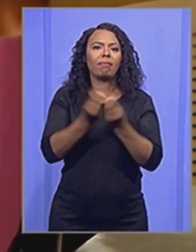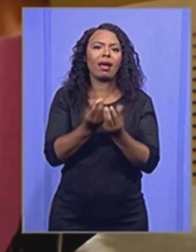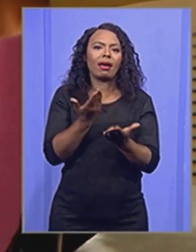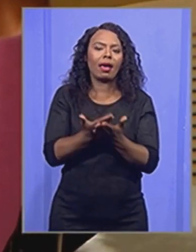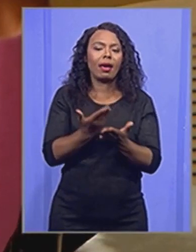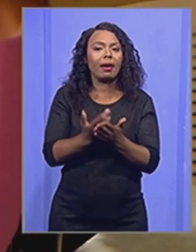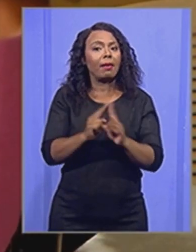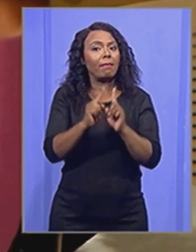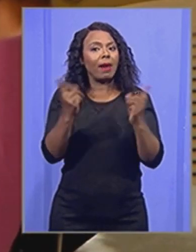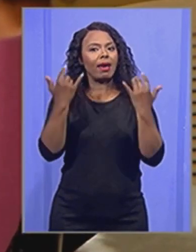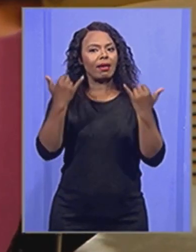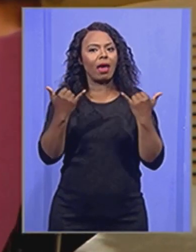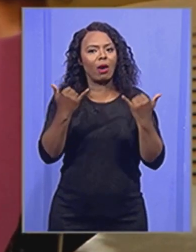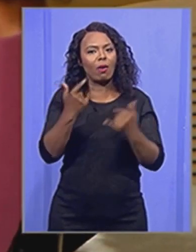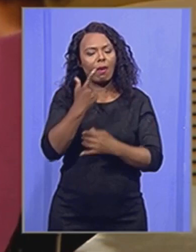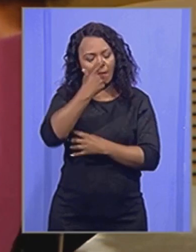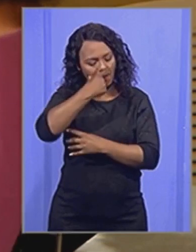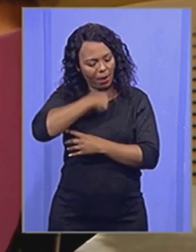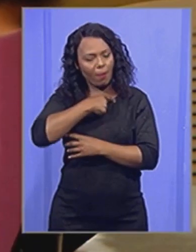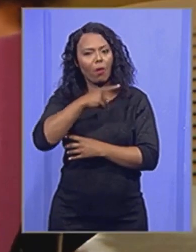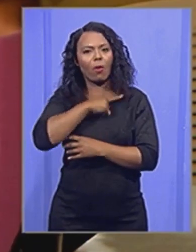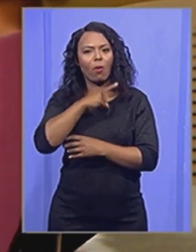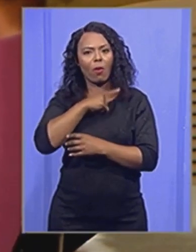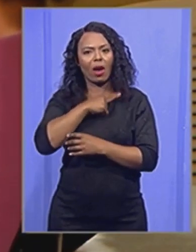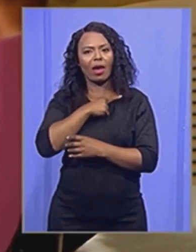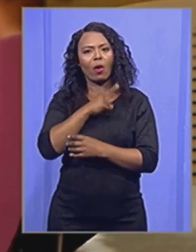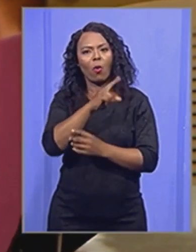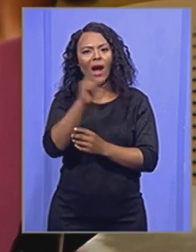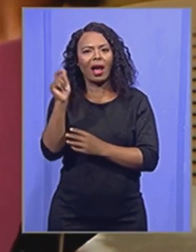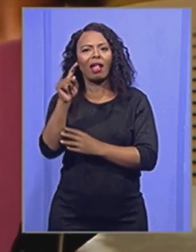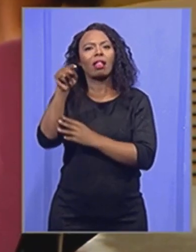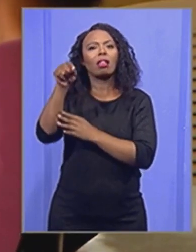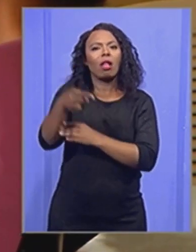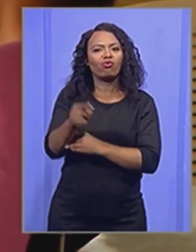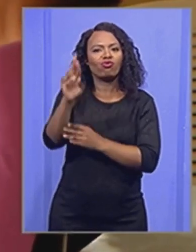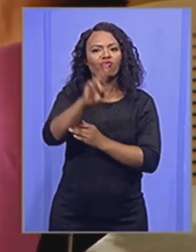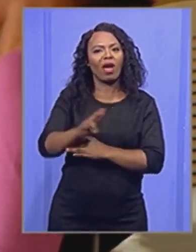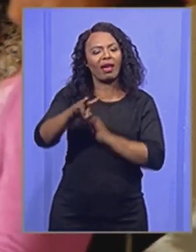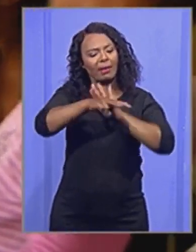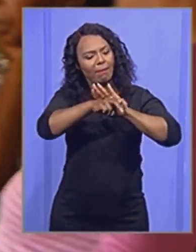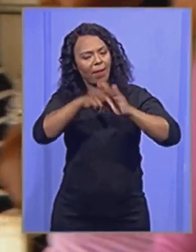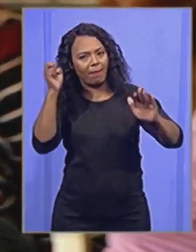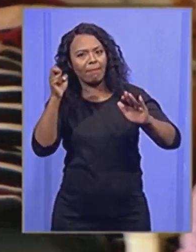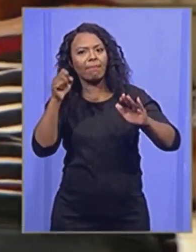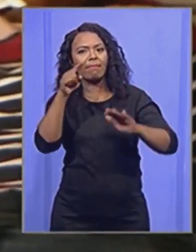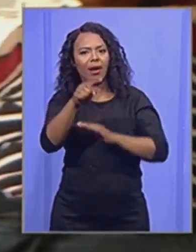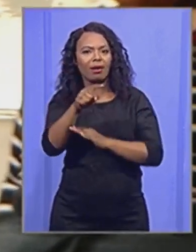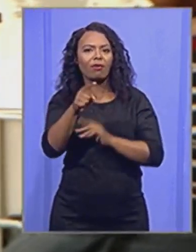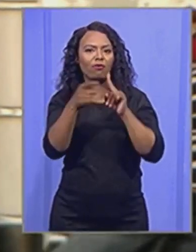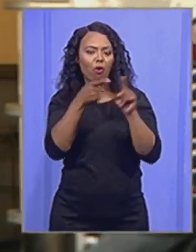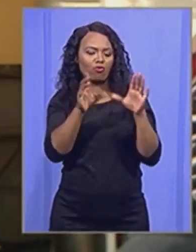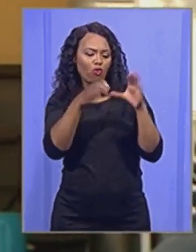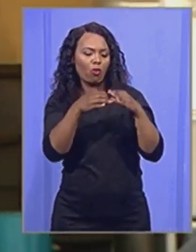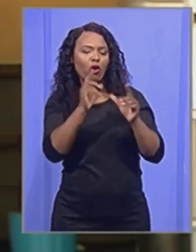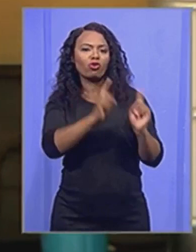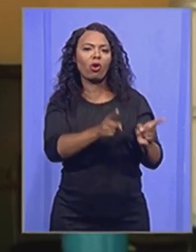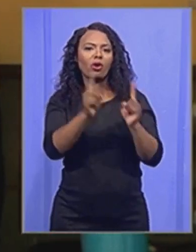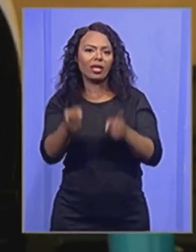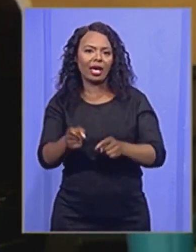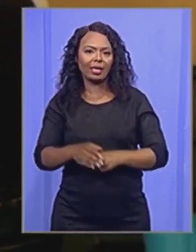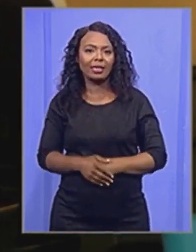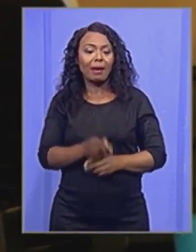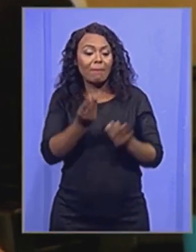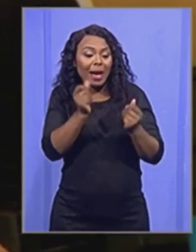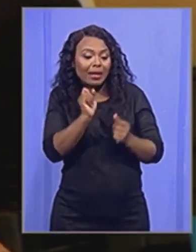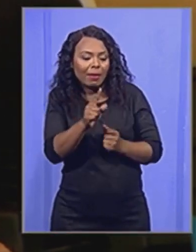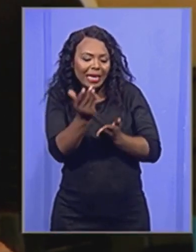fetogile lefela ge ba utswetša diranta tša go feta 100,000 le dillathekeng tša bona. Masheleng a ke a diaparo tša